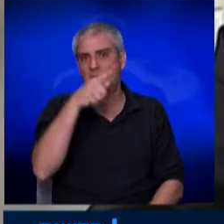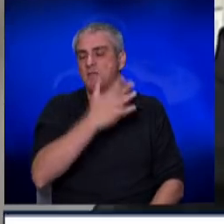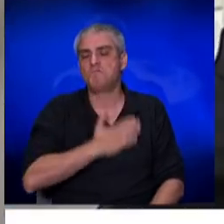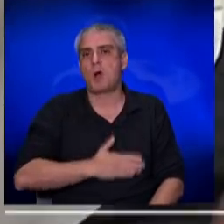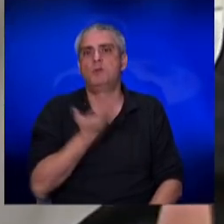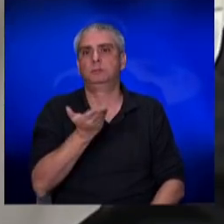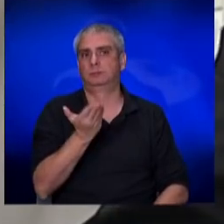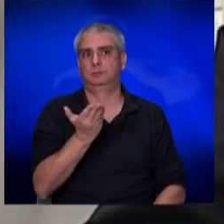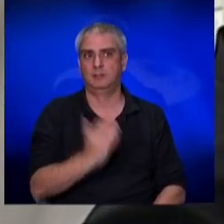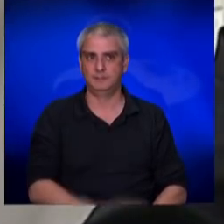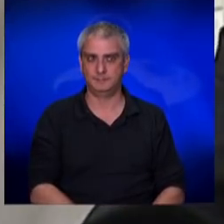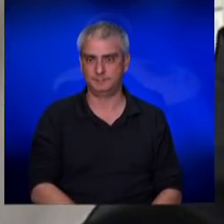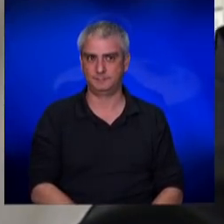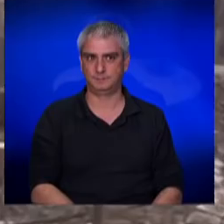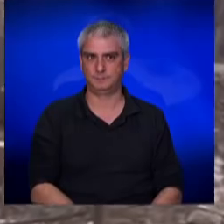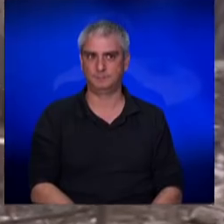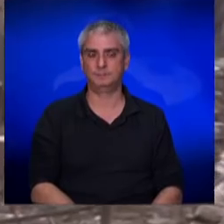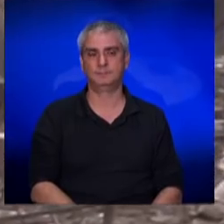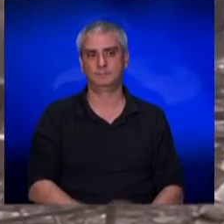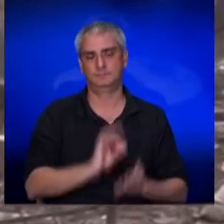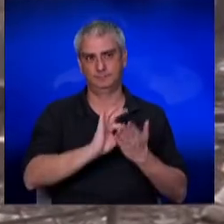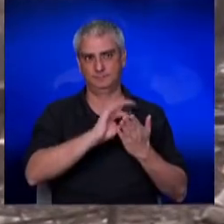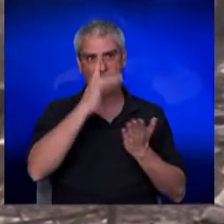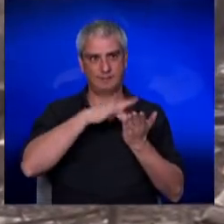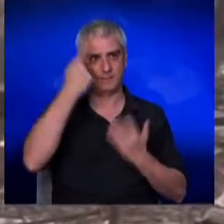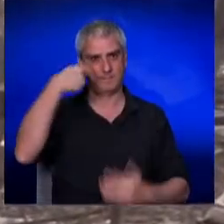לא מצליח להבין. אנטוניה ימין, ברלין.